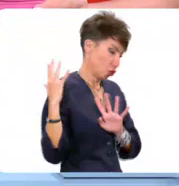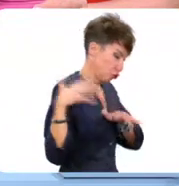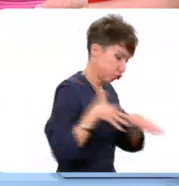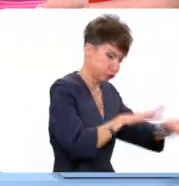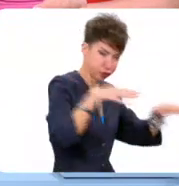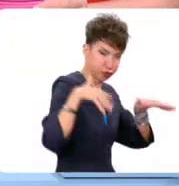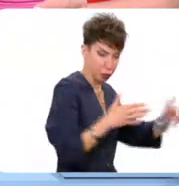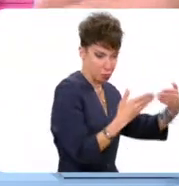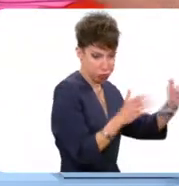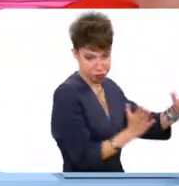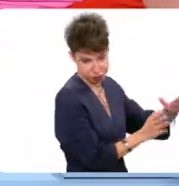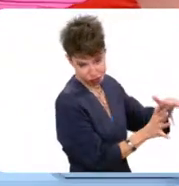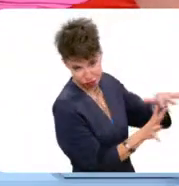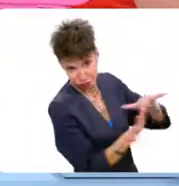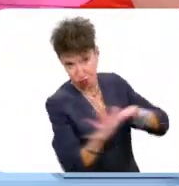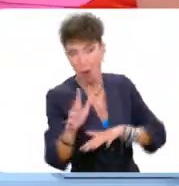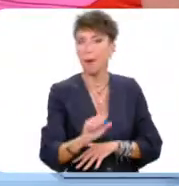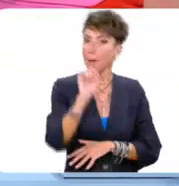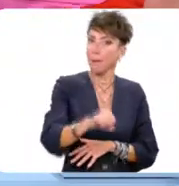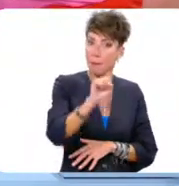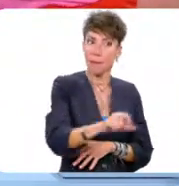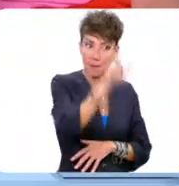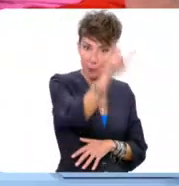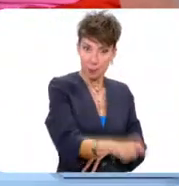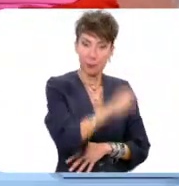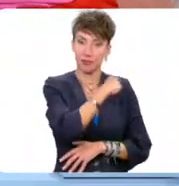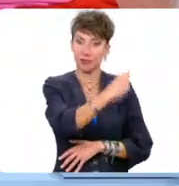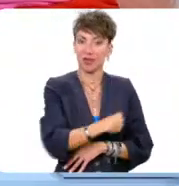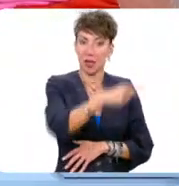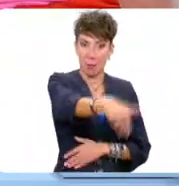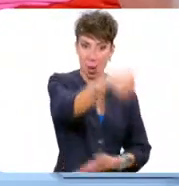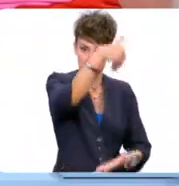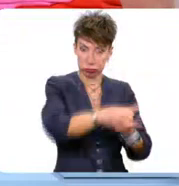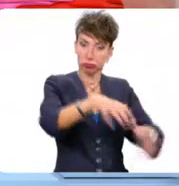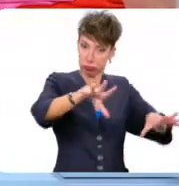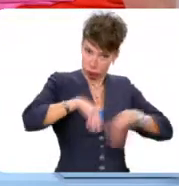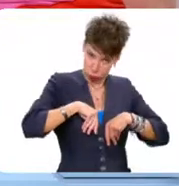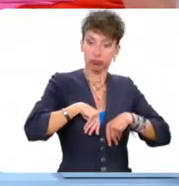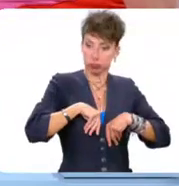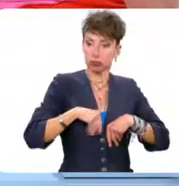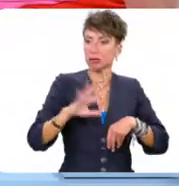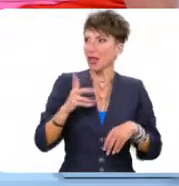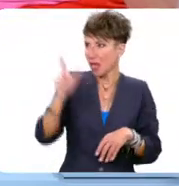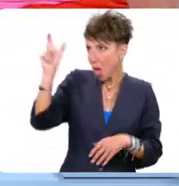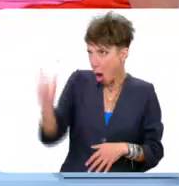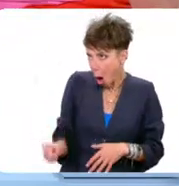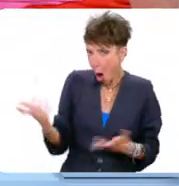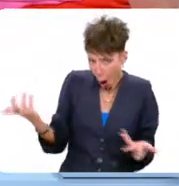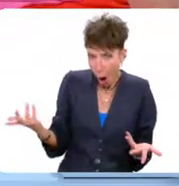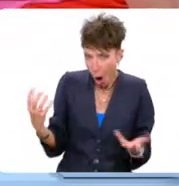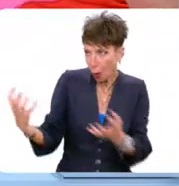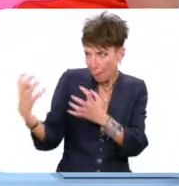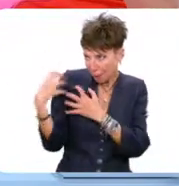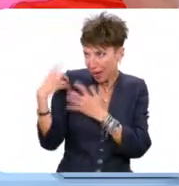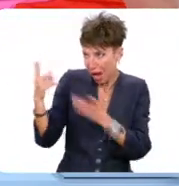δηλαδή την πρόταση του δημάρχου την ακολουθήσατε άρα πήρατε και εσείς το χωρό ο οποίος ήθελε να το επιβεβαιώσει γιατί